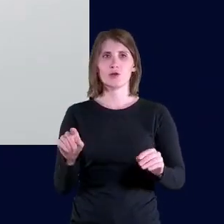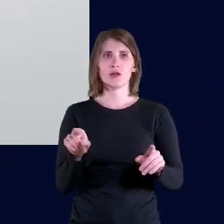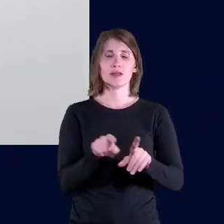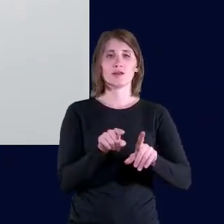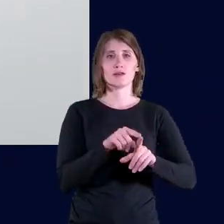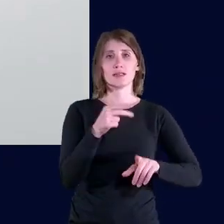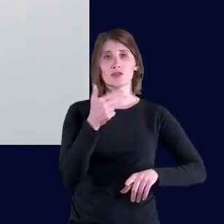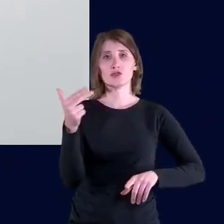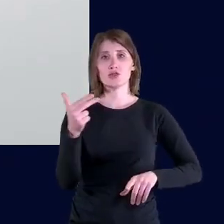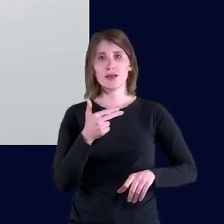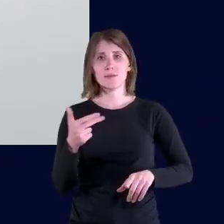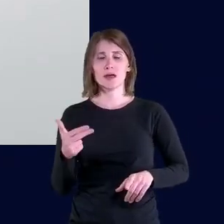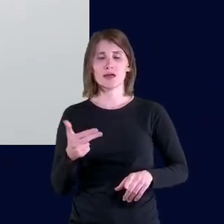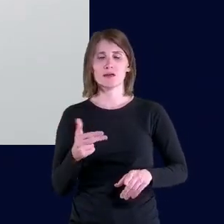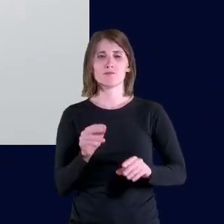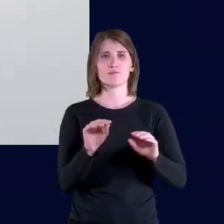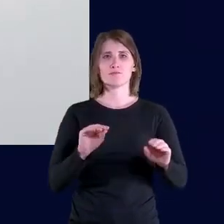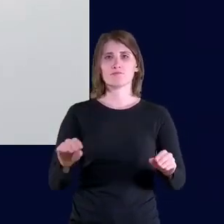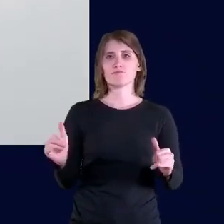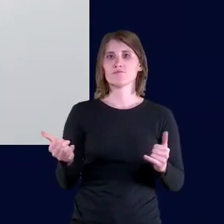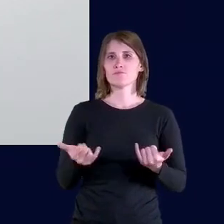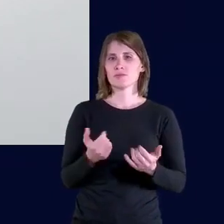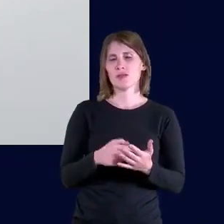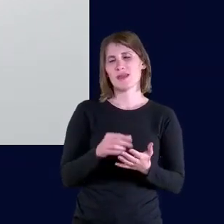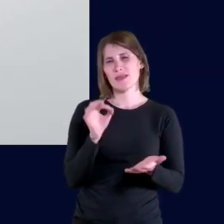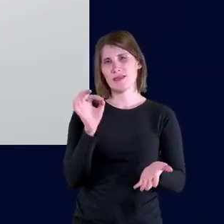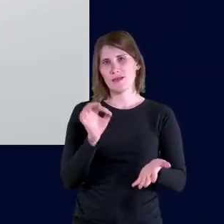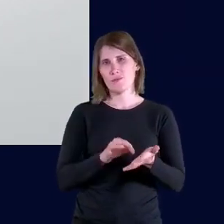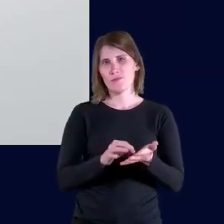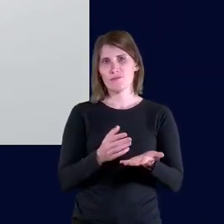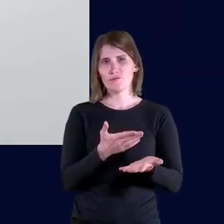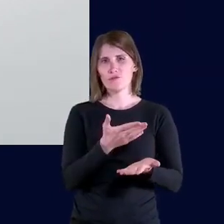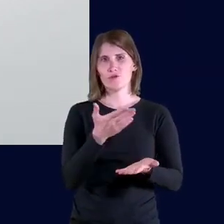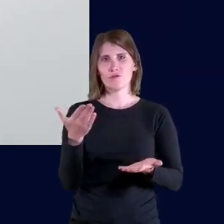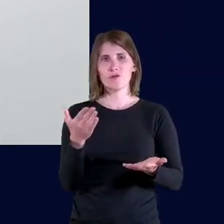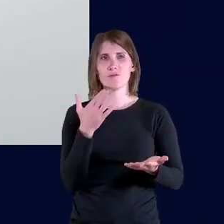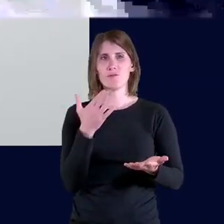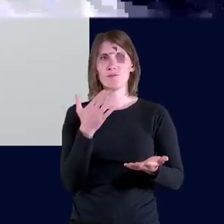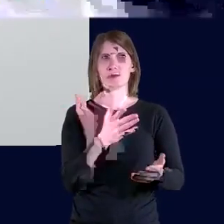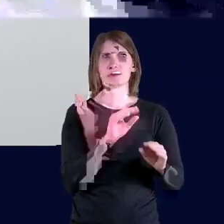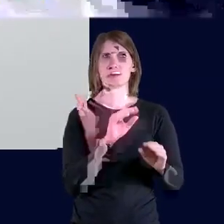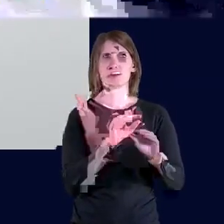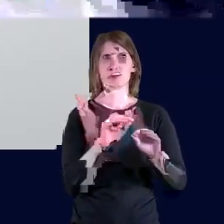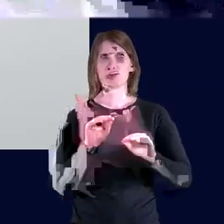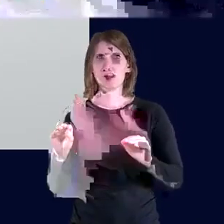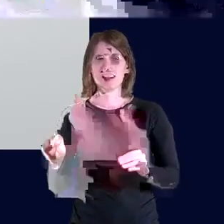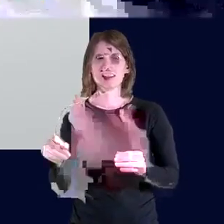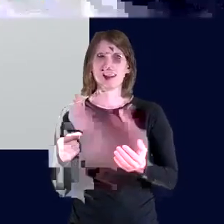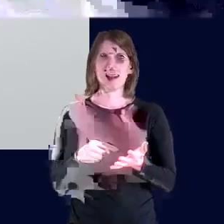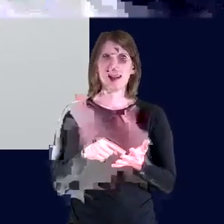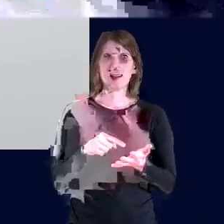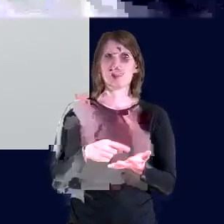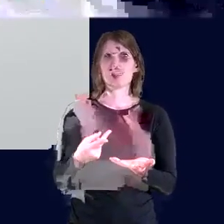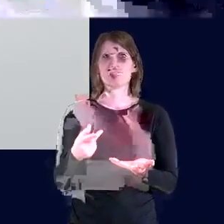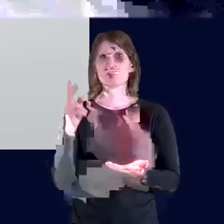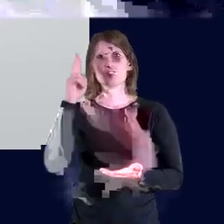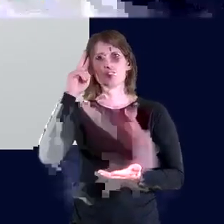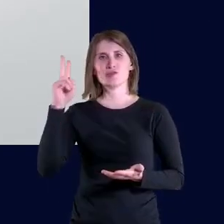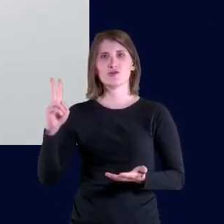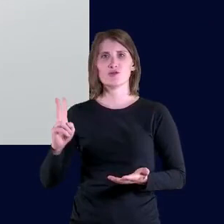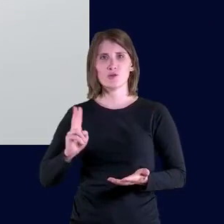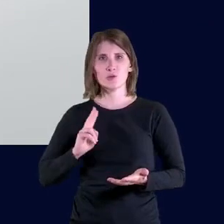jest tematyka szkoleń bo zapewne wszyscy państwo mówili o szkoleniach Natomiast co